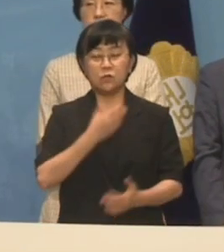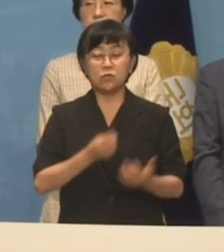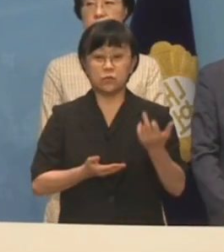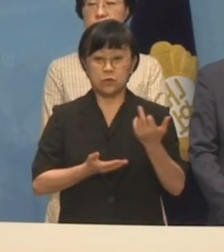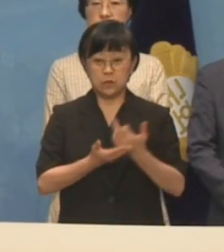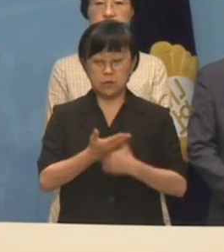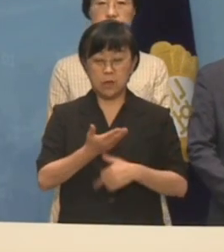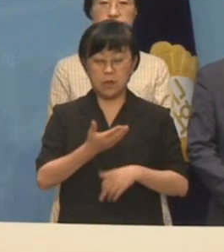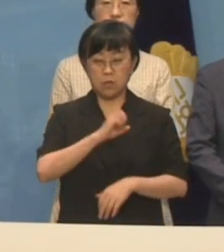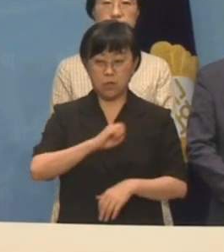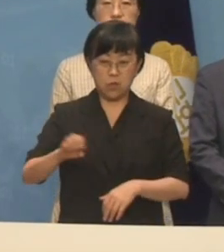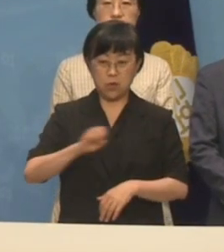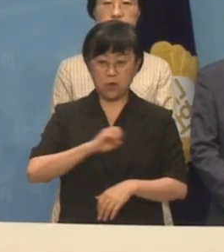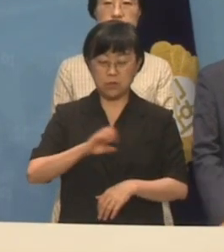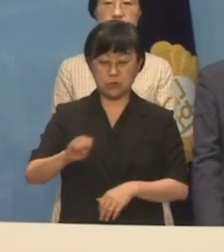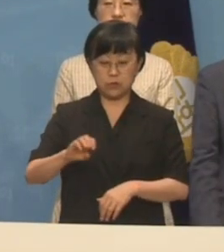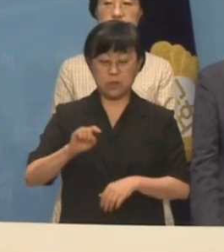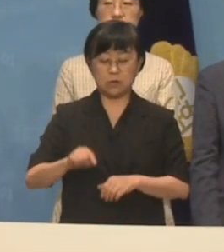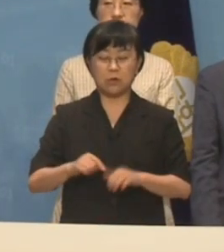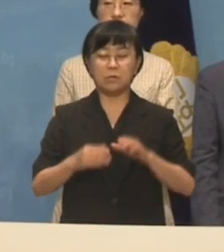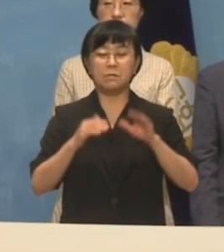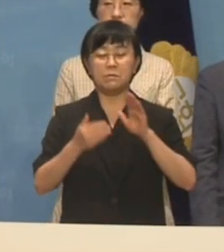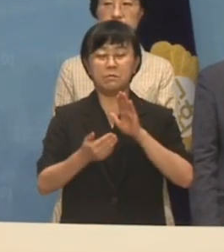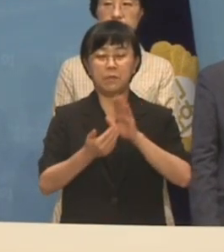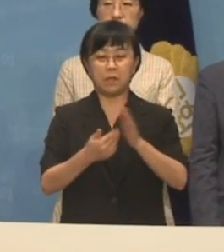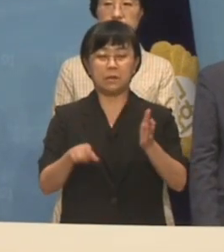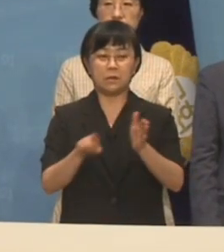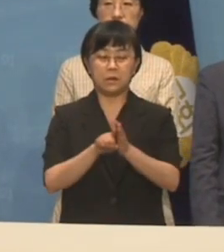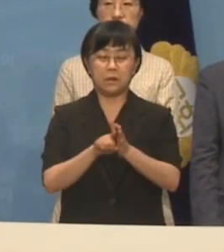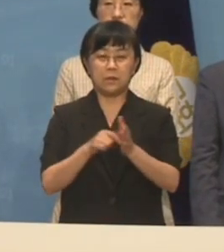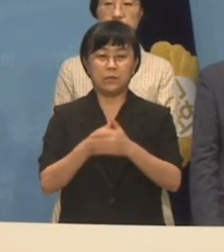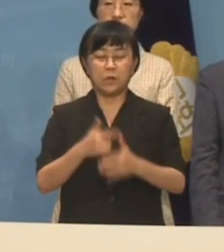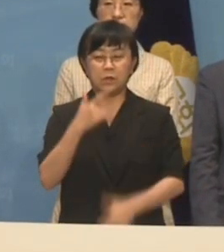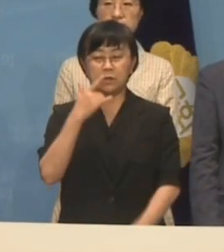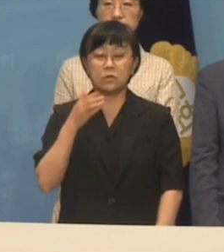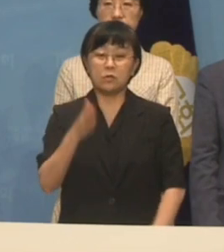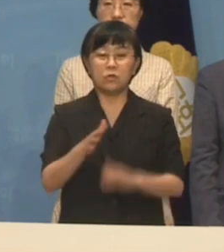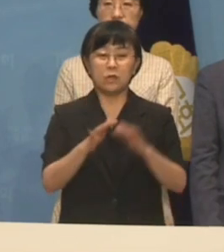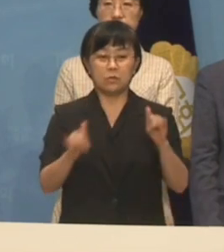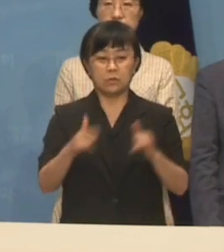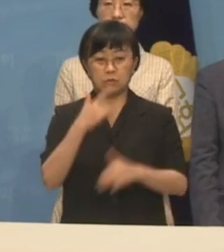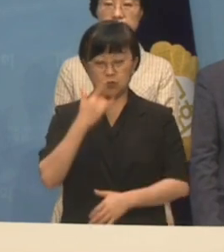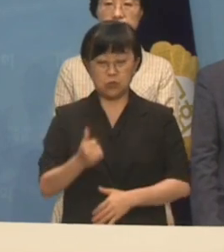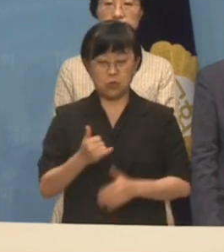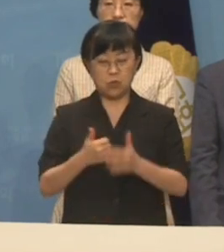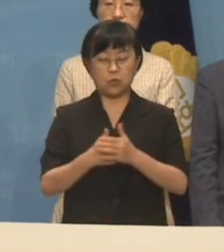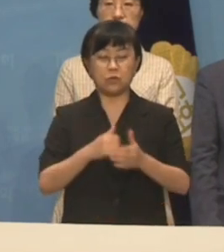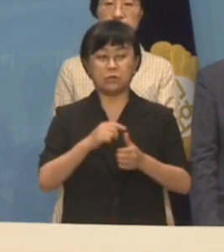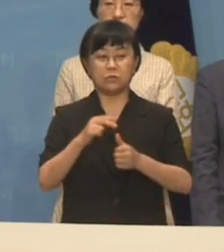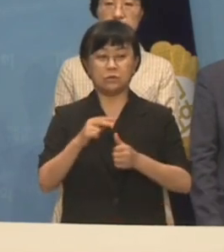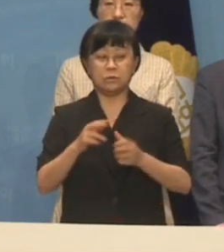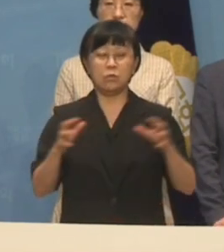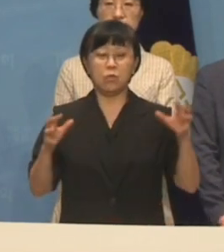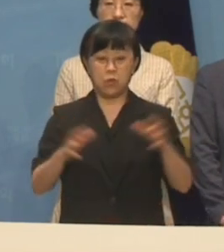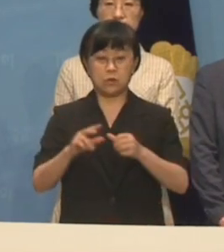오염수 해양 투기 중단 촉구 전문가 및 학부모 기자회견을 오늘 시작하도록